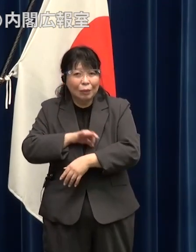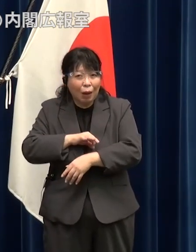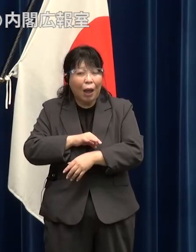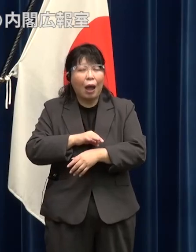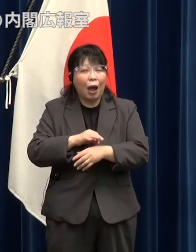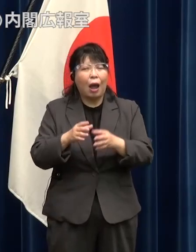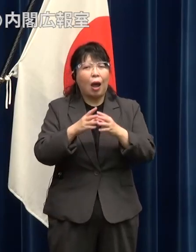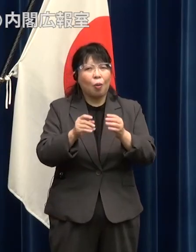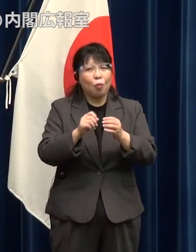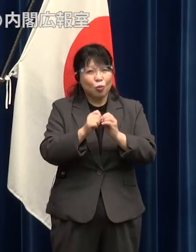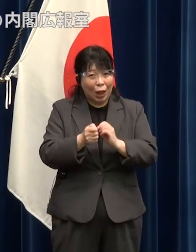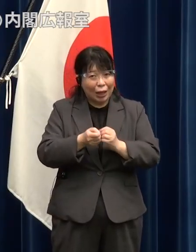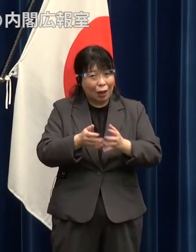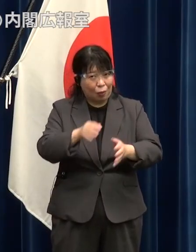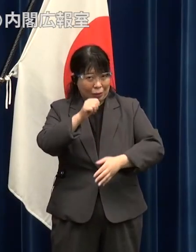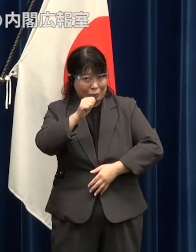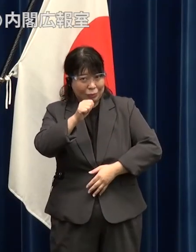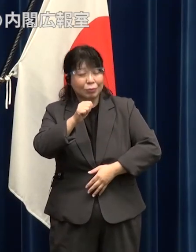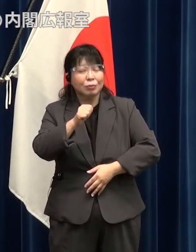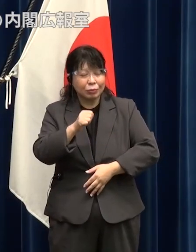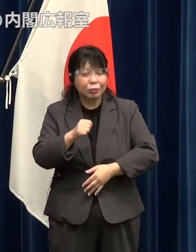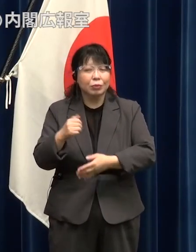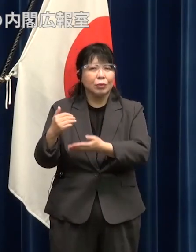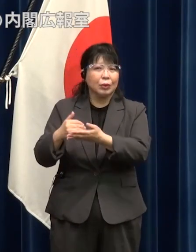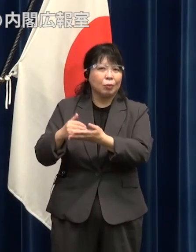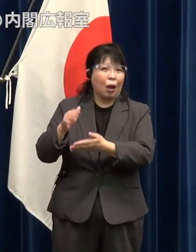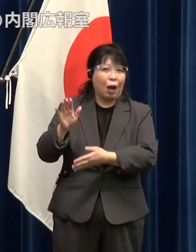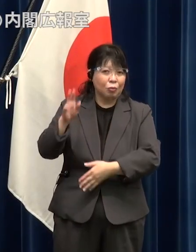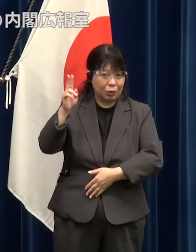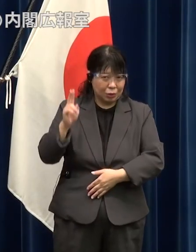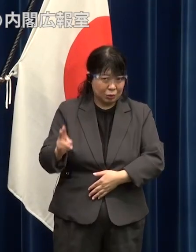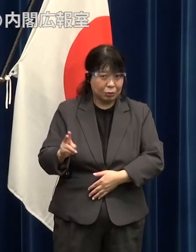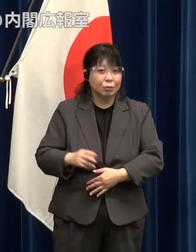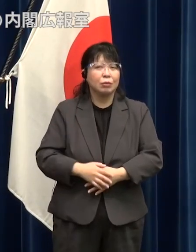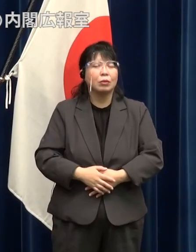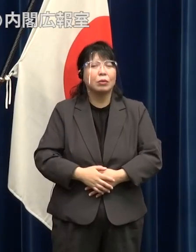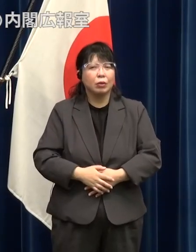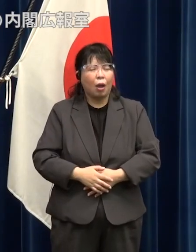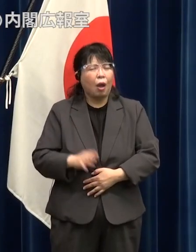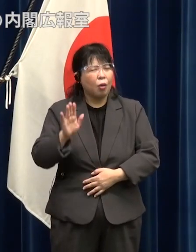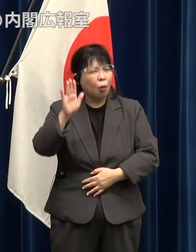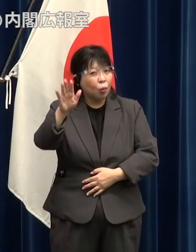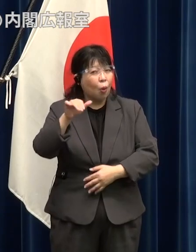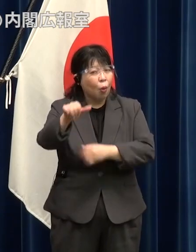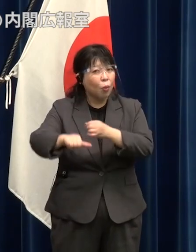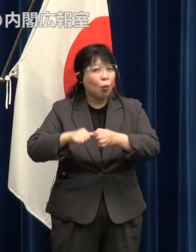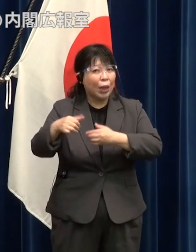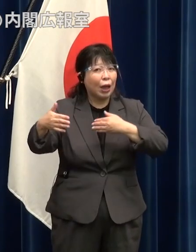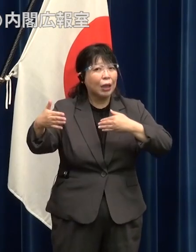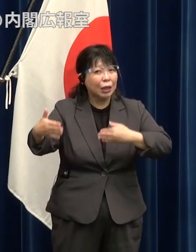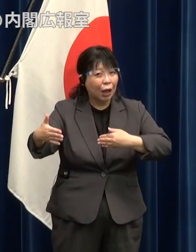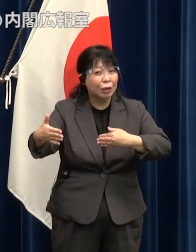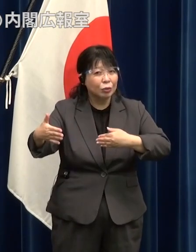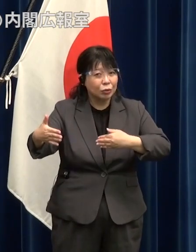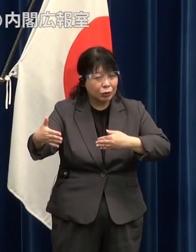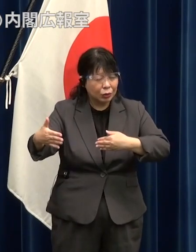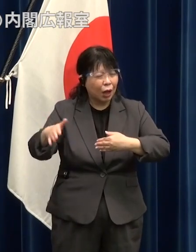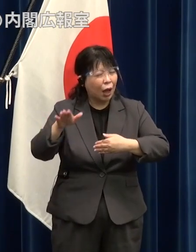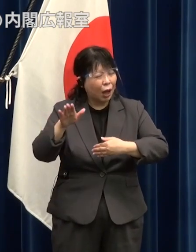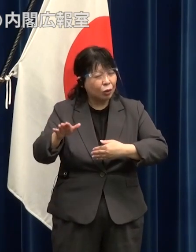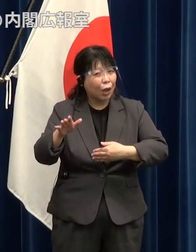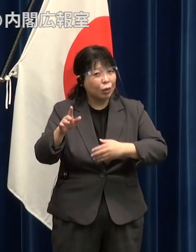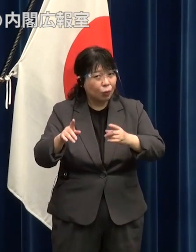、この防衛国債発行の今後5年間ということで、その中での可能性も含めてです